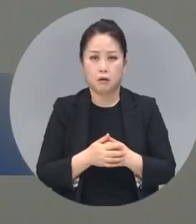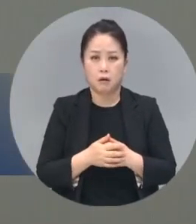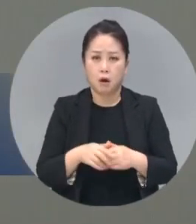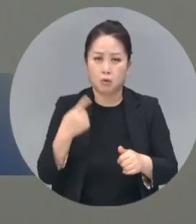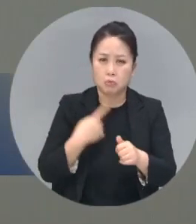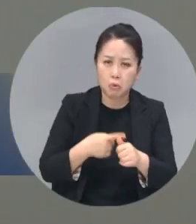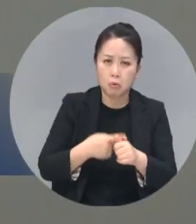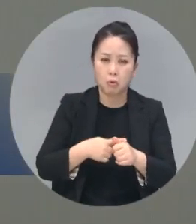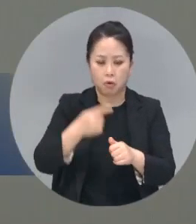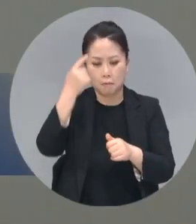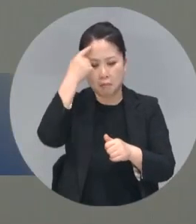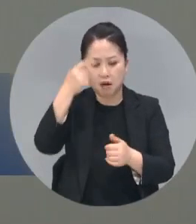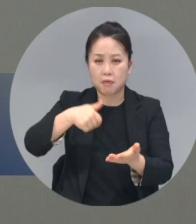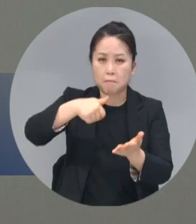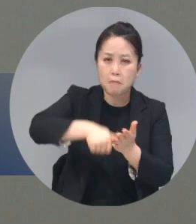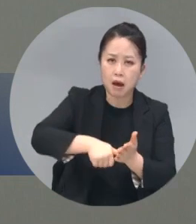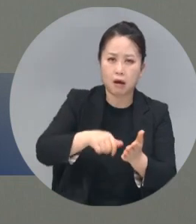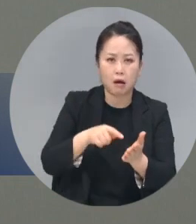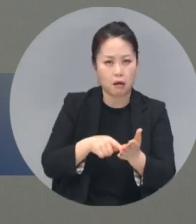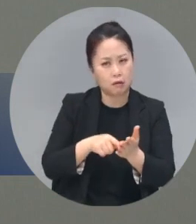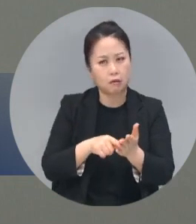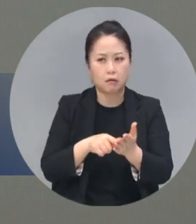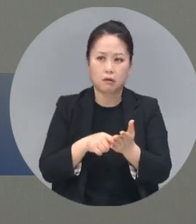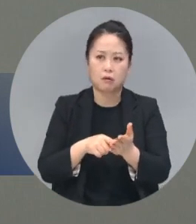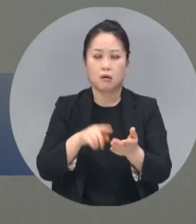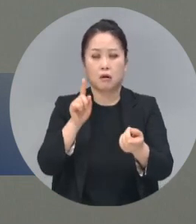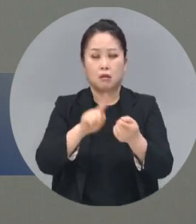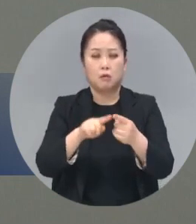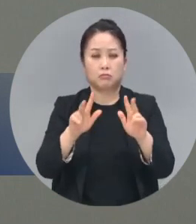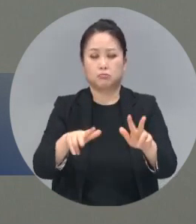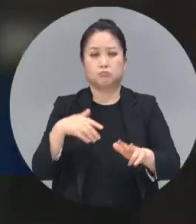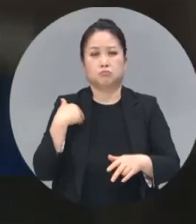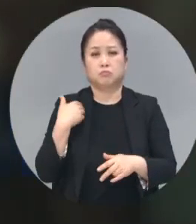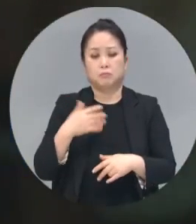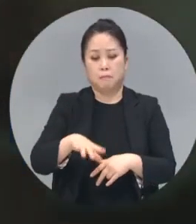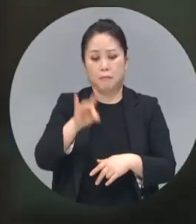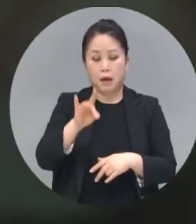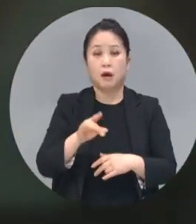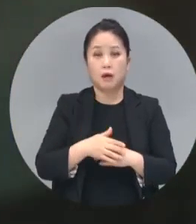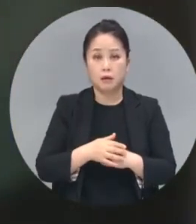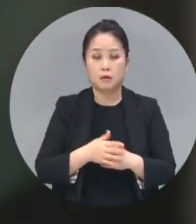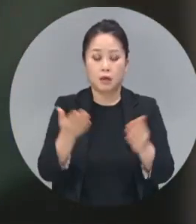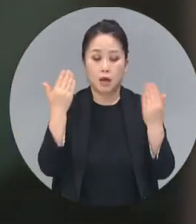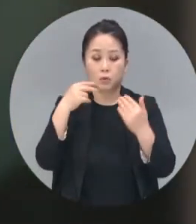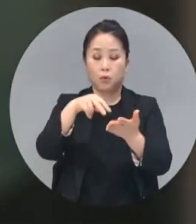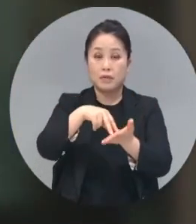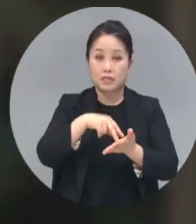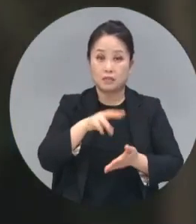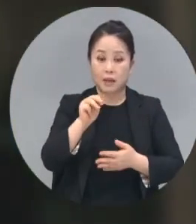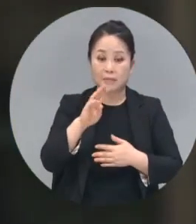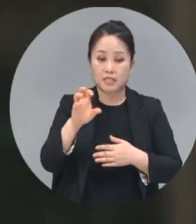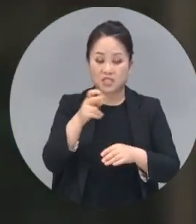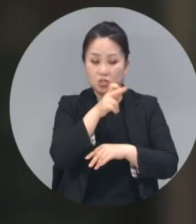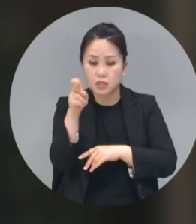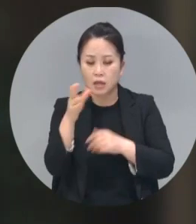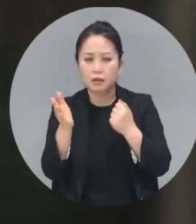대가리 바간을 전체적으로 놓고 하는 것들은 저희들은 지금 모르겠고. 학교 측은 MBC 취재로